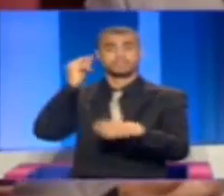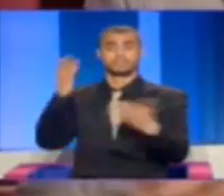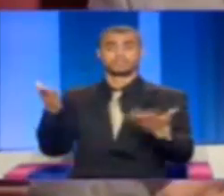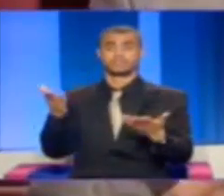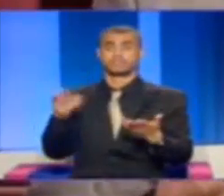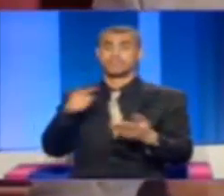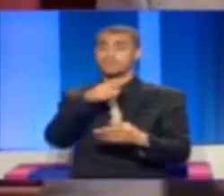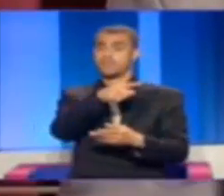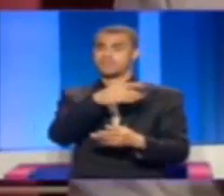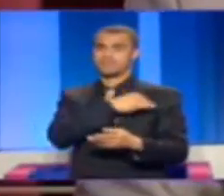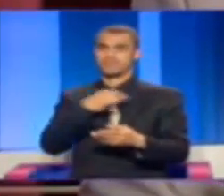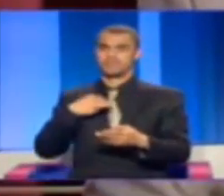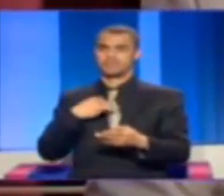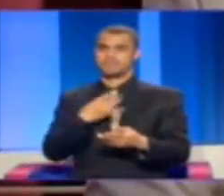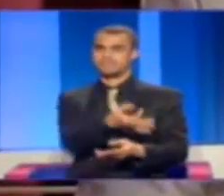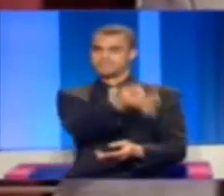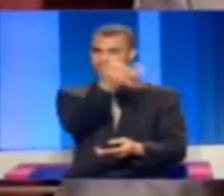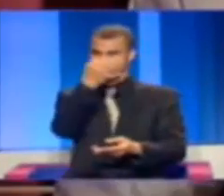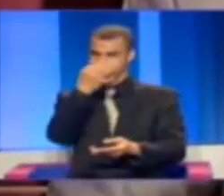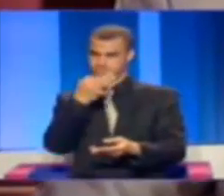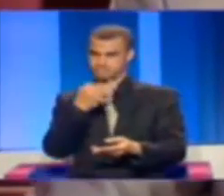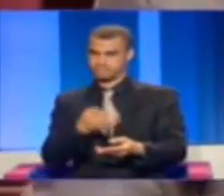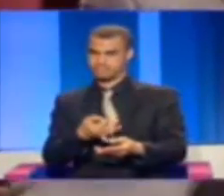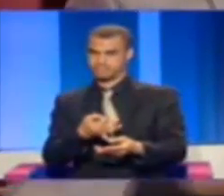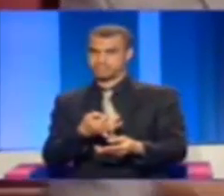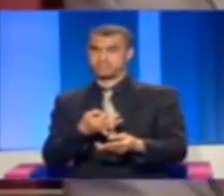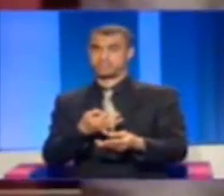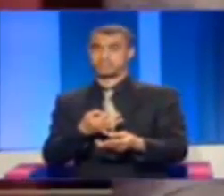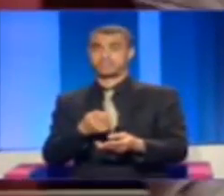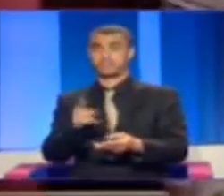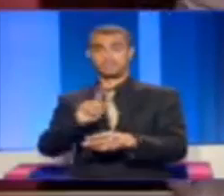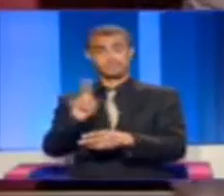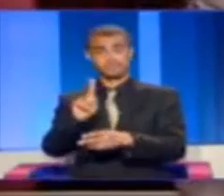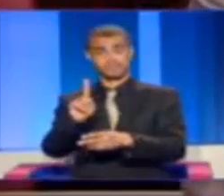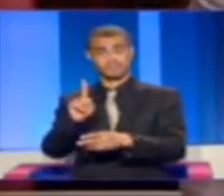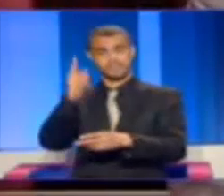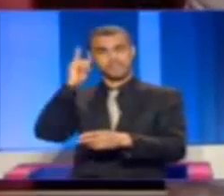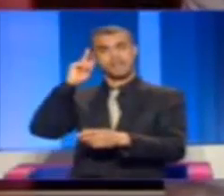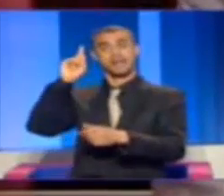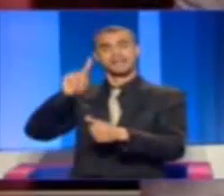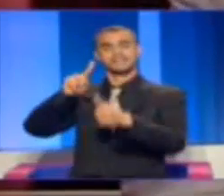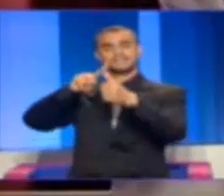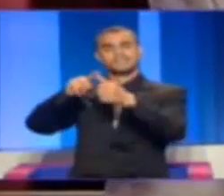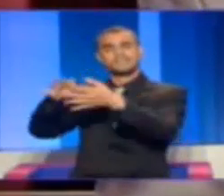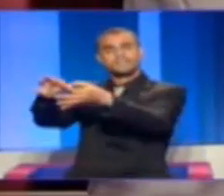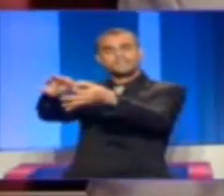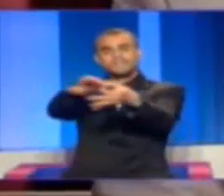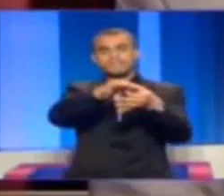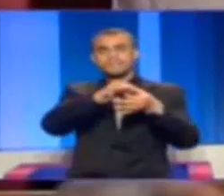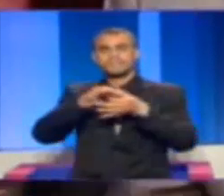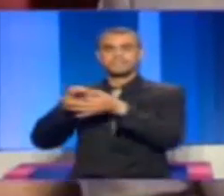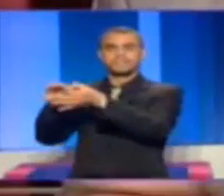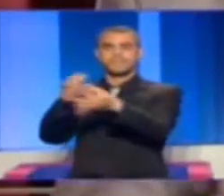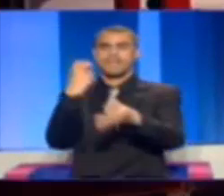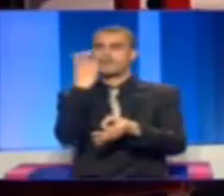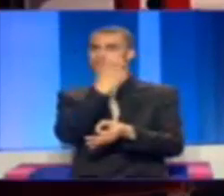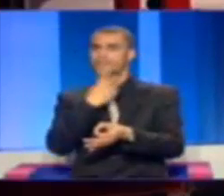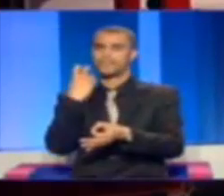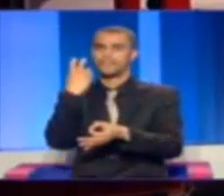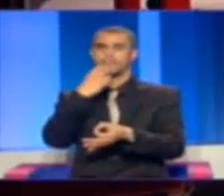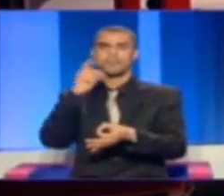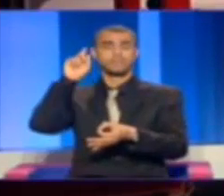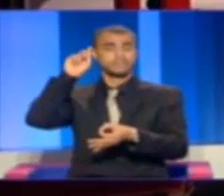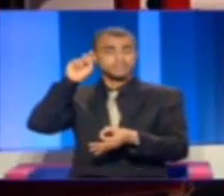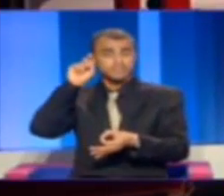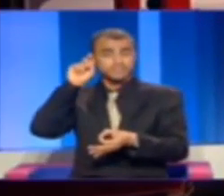قال الحمد لله ان ولدي غادي يولي يسمع. مزيان، حنا كلنا كنحلموا ان هاد الوليدات يوليو يسمعوا، ولكن واش عندنا عنده هاد